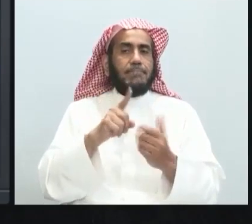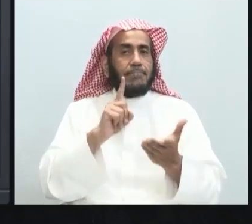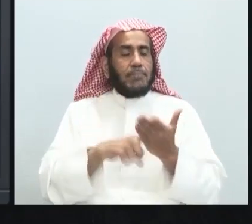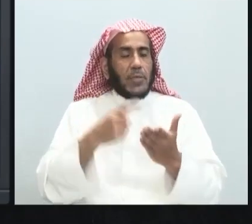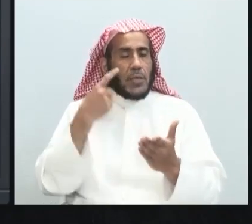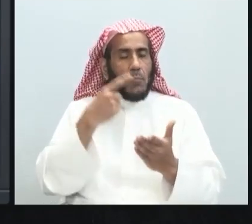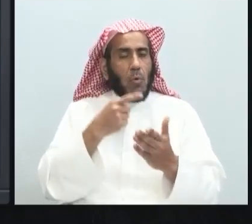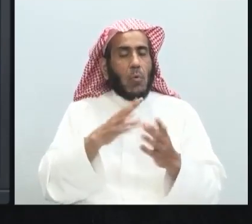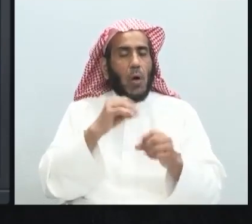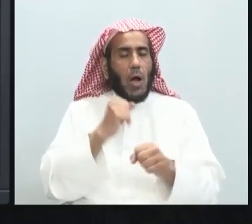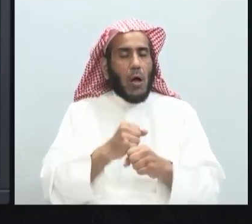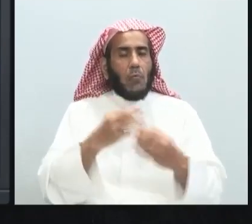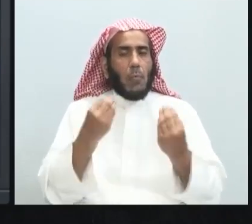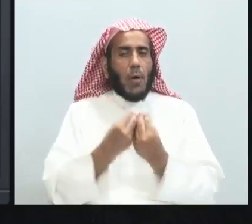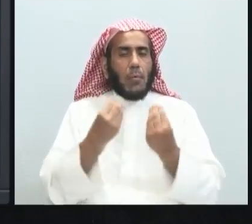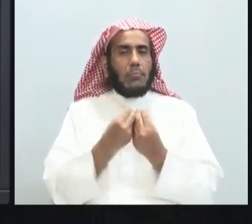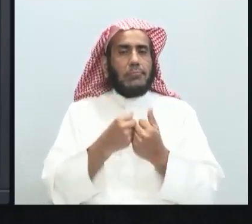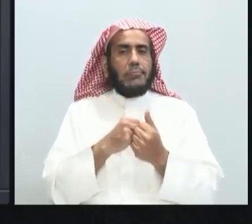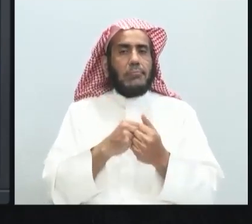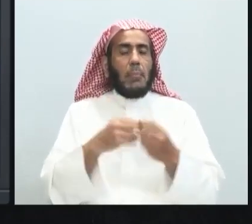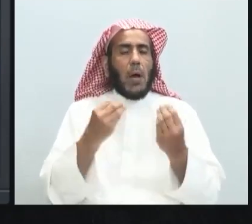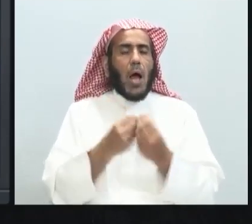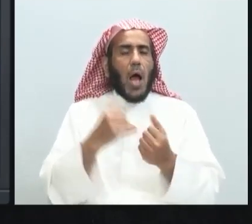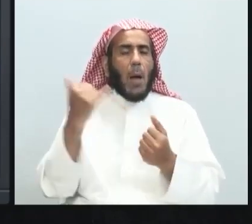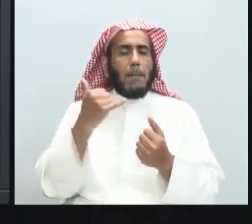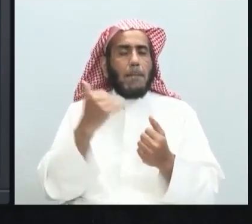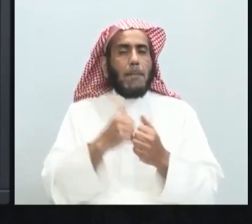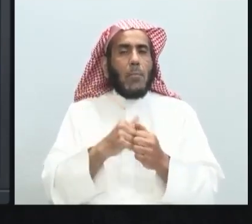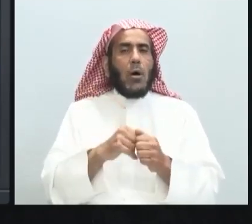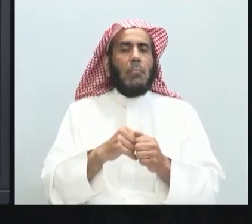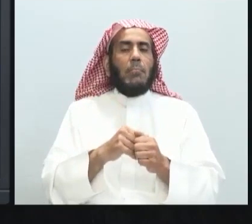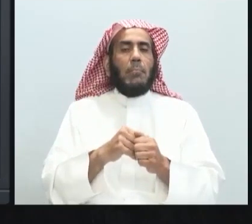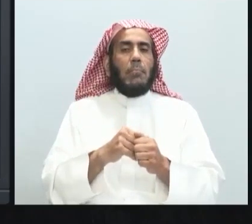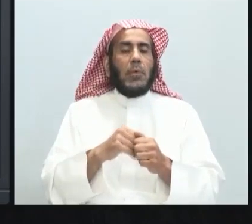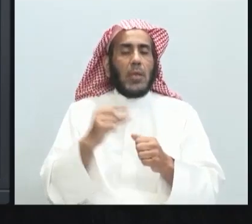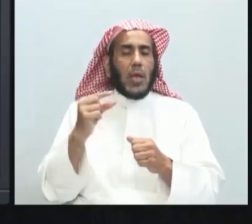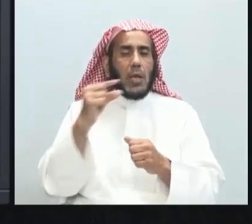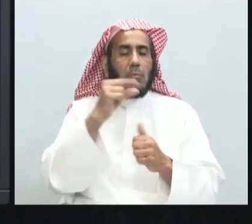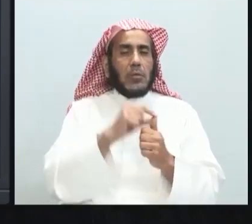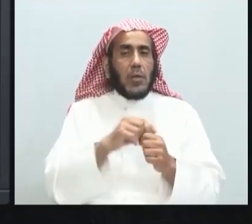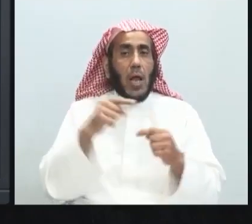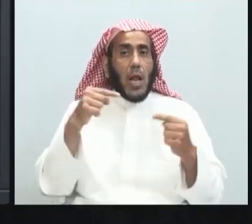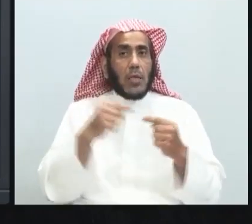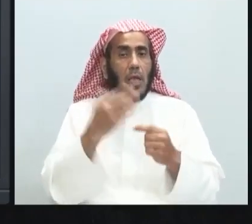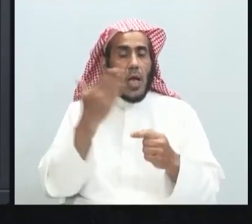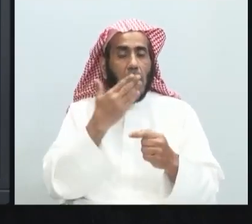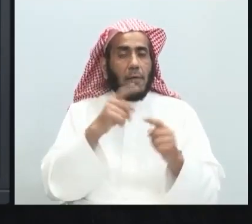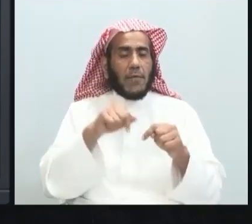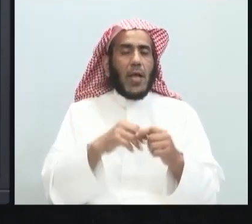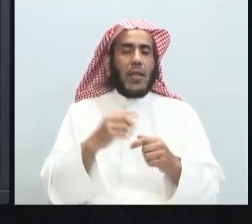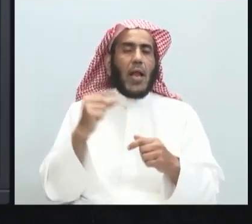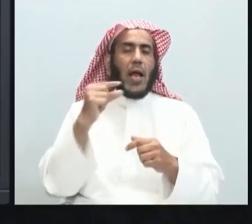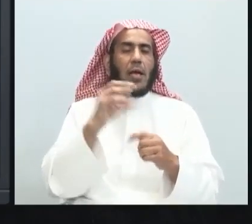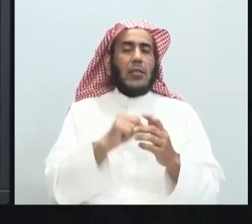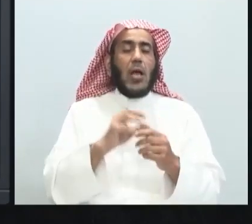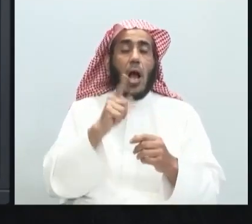يتاملها اقف واياكم ايها الطلاب والطالبات مع ابرز واهم الكلمات التي قراناها في الايات